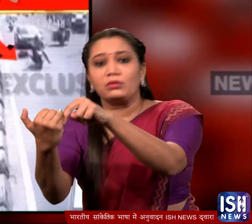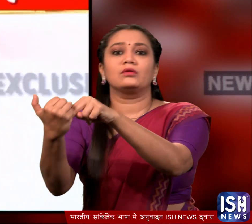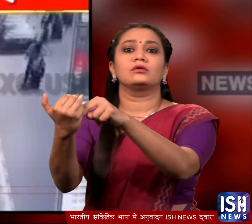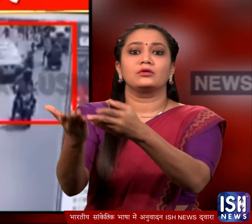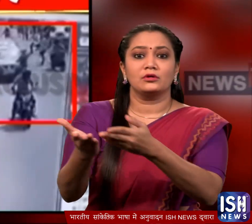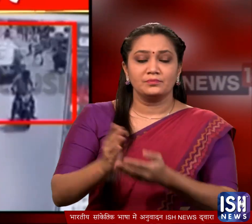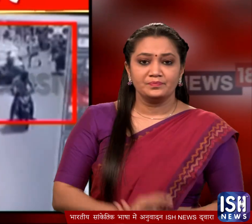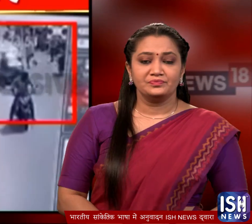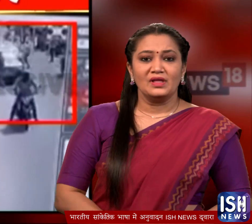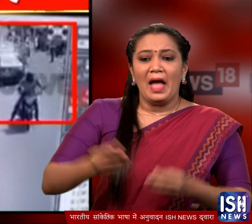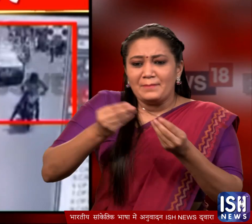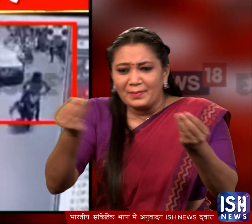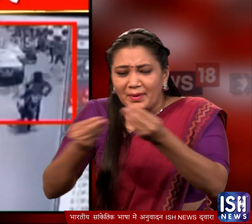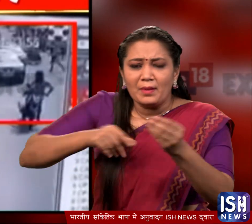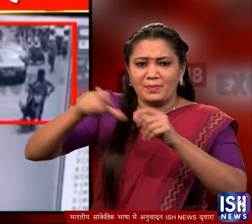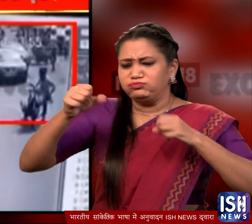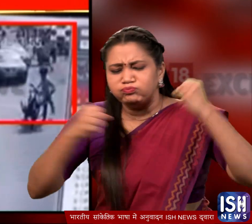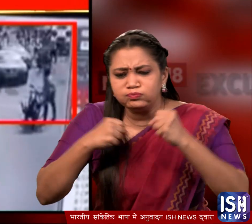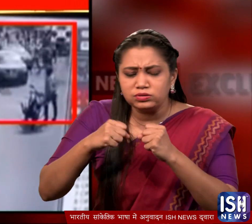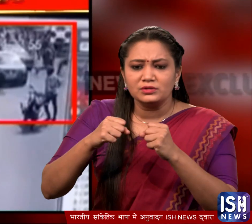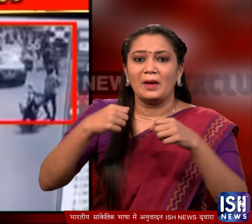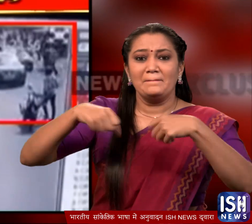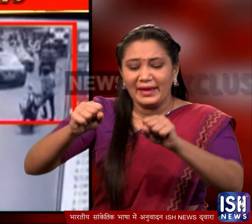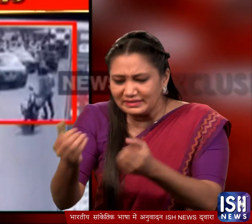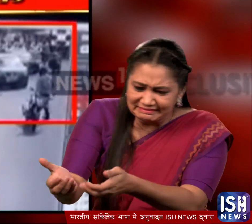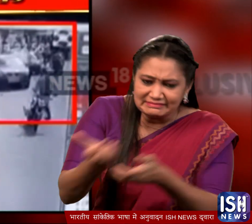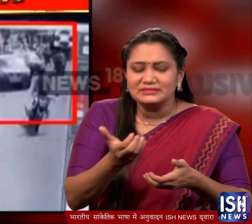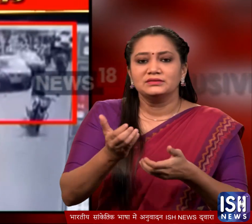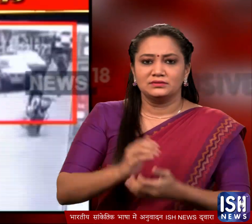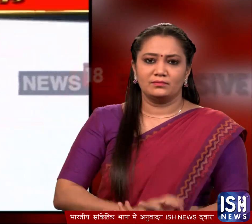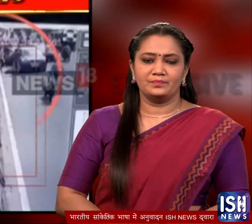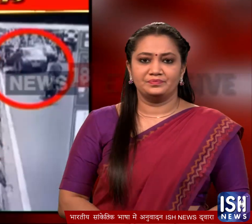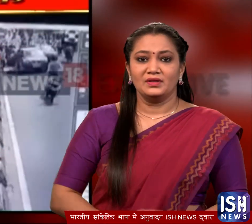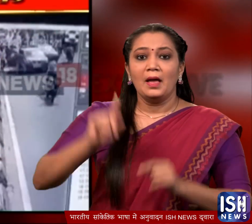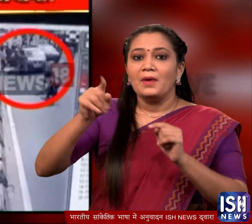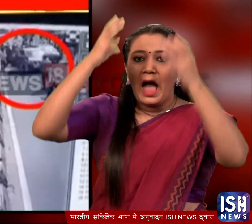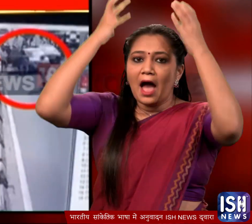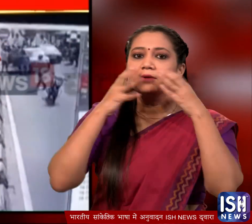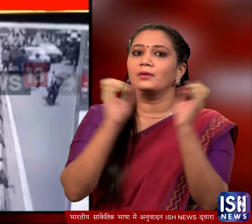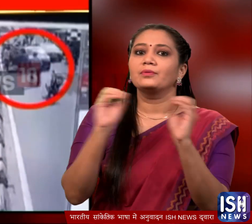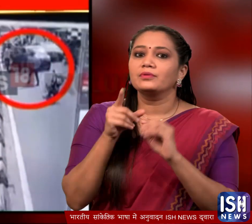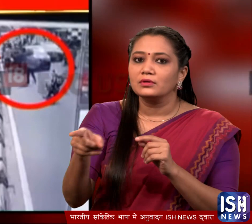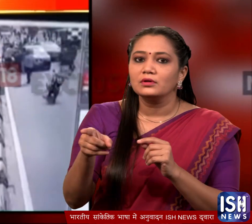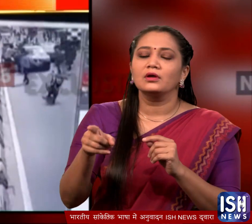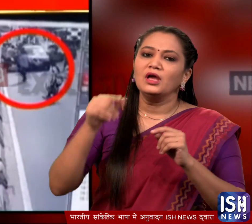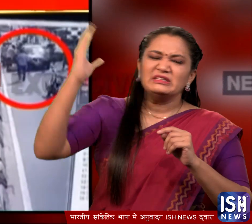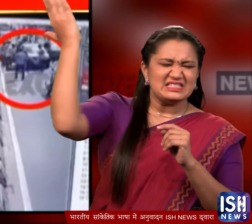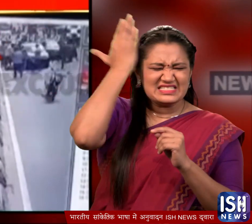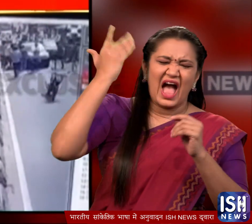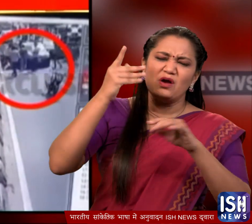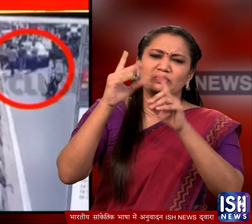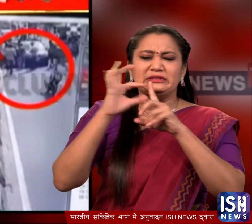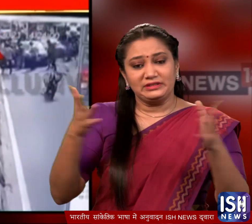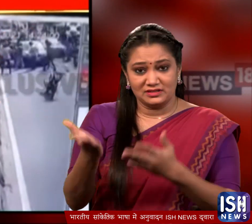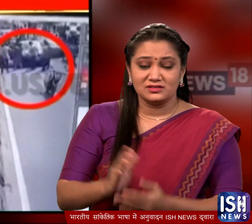नीचे आ गया। हादसे के बाद आसपास के लोग वहां दौड़े और बाइक सवार को उठाने की कोशिश शुरू की, लेकिन हेलमेट न लगाने की वजह से उसके सिर में